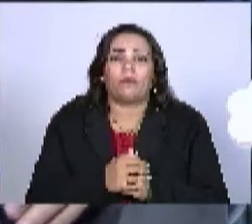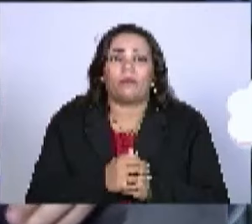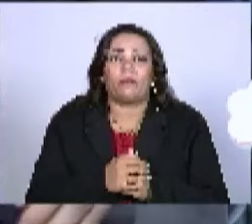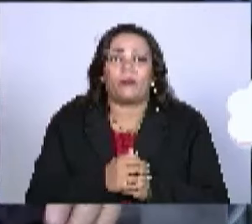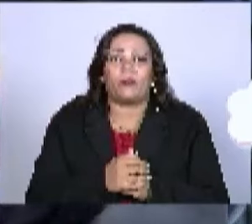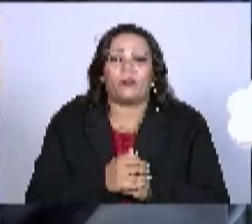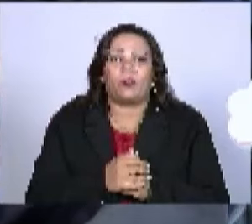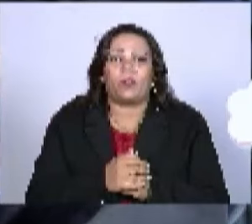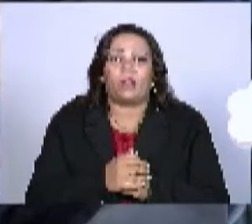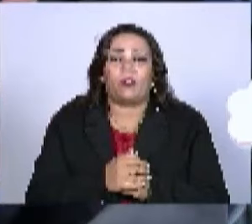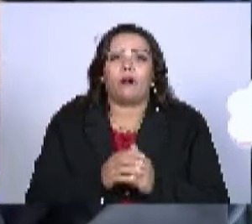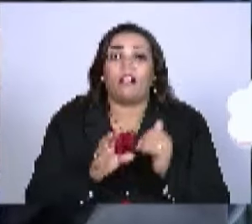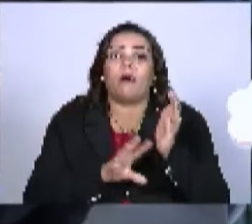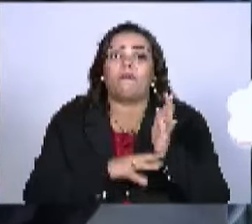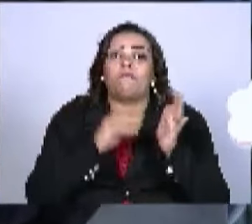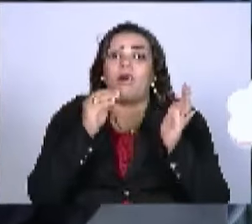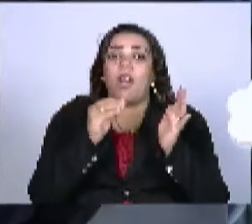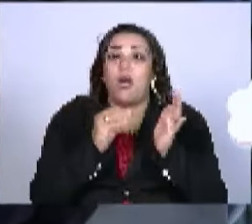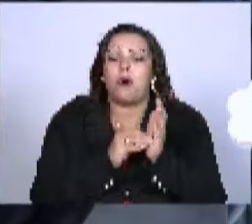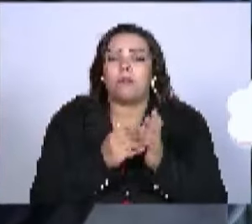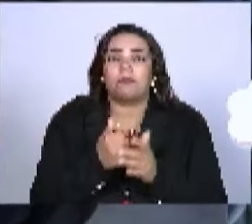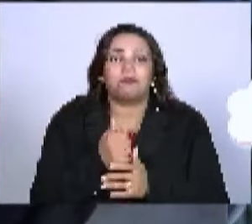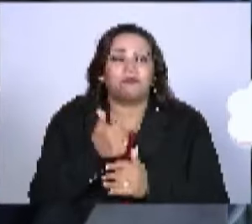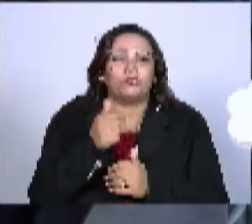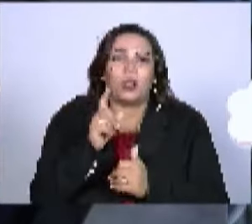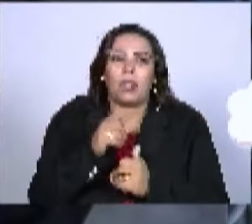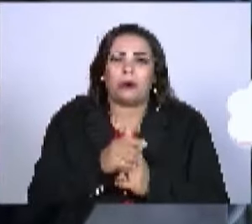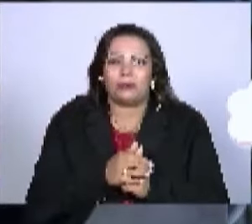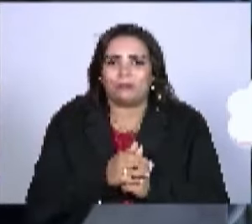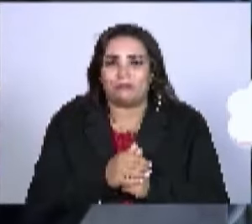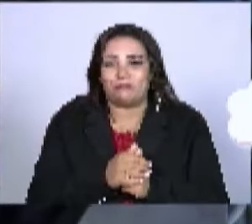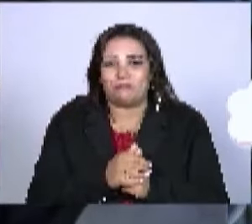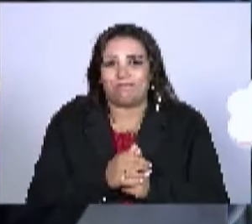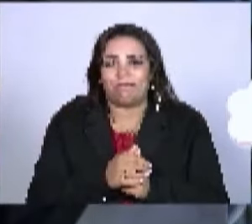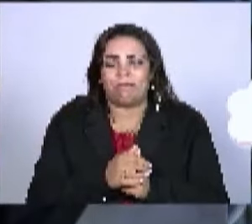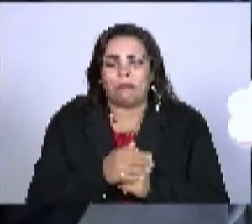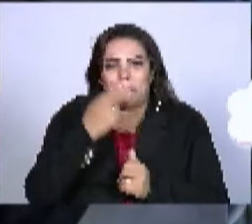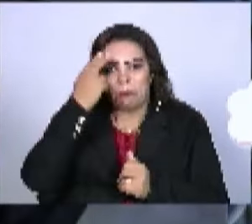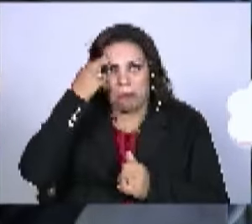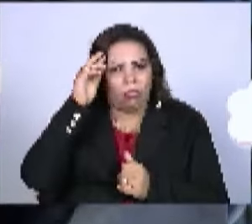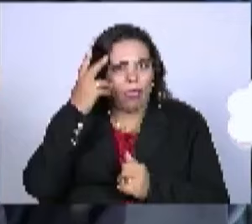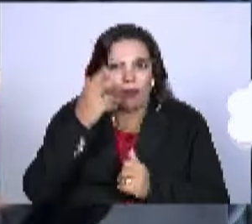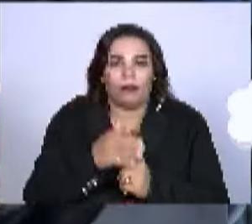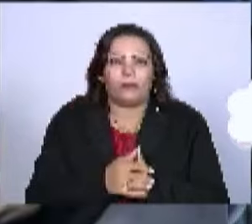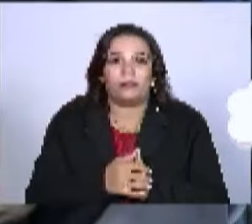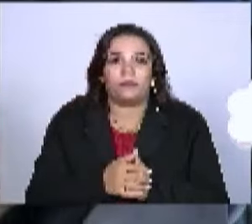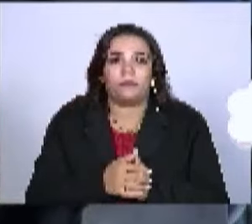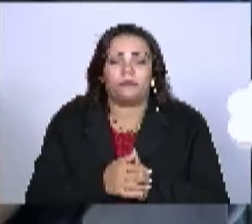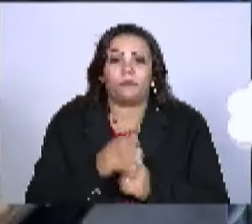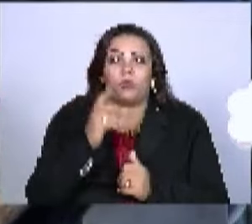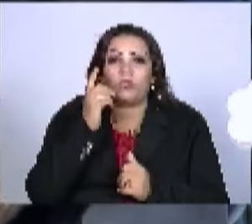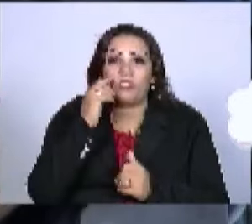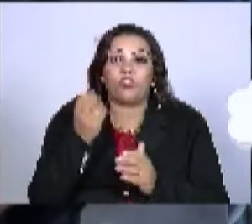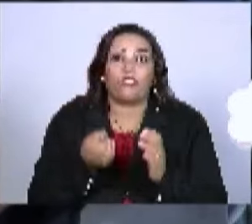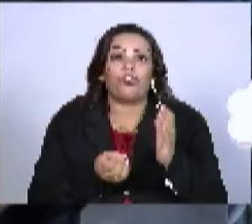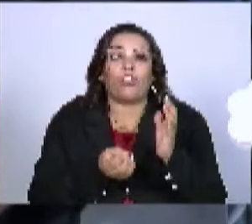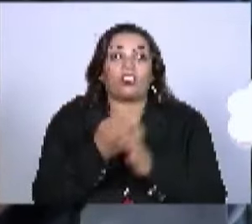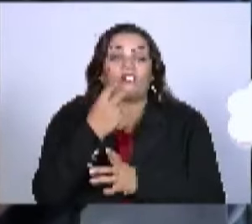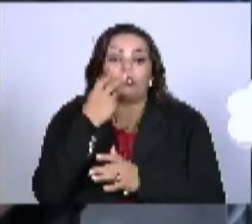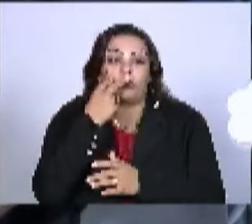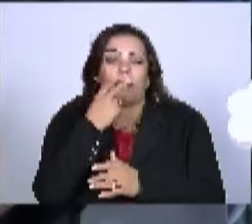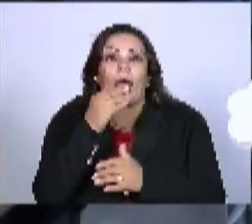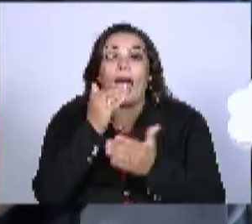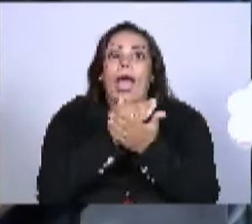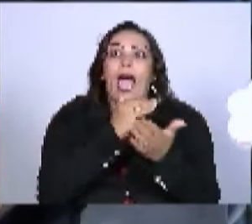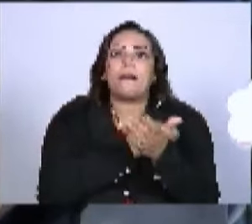نسي البدايه ما كانتش مبشره بمعنى اكتشفت لما بتتكلم انه